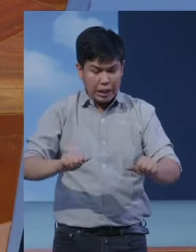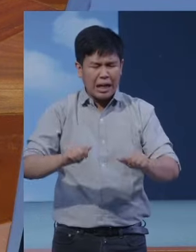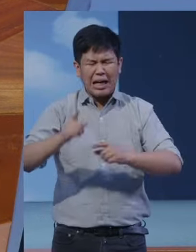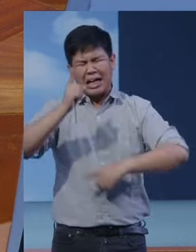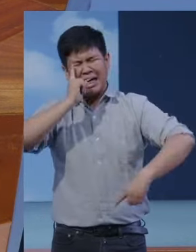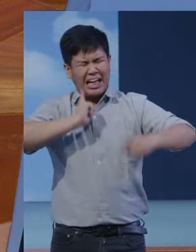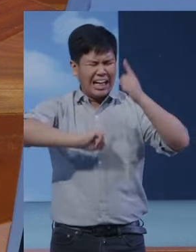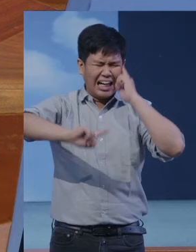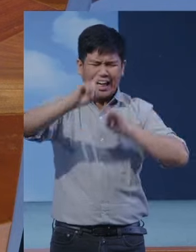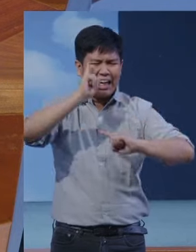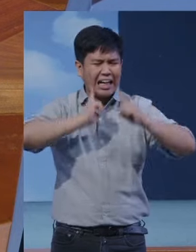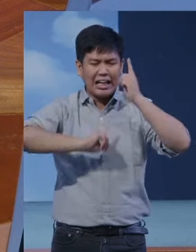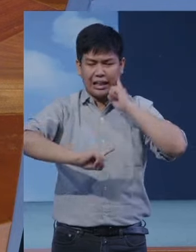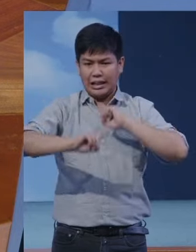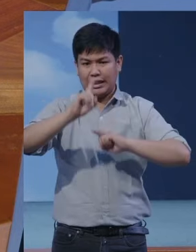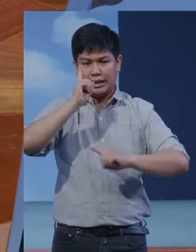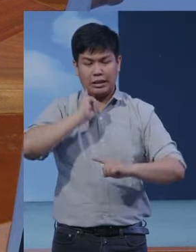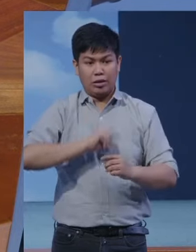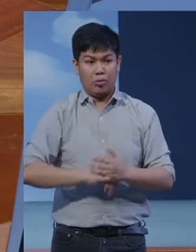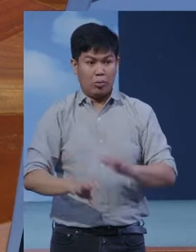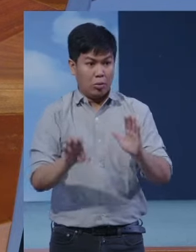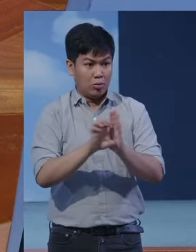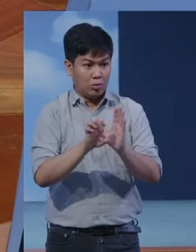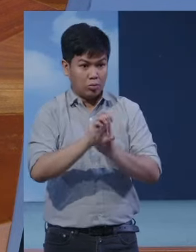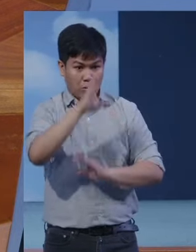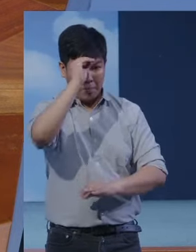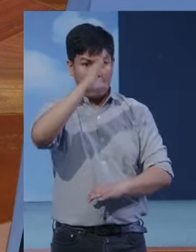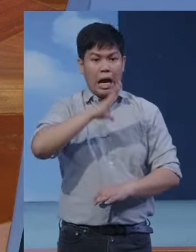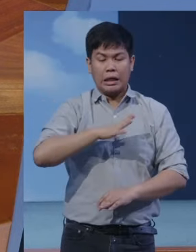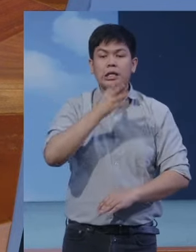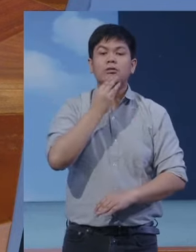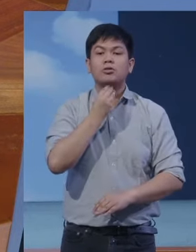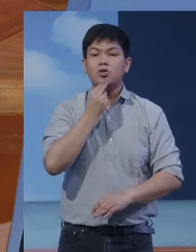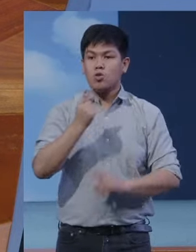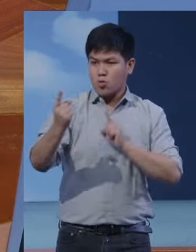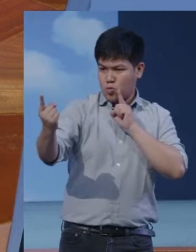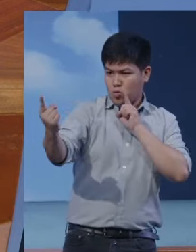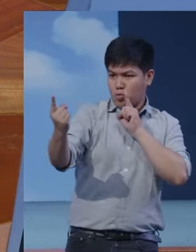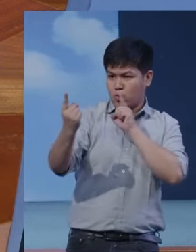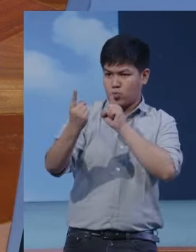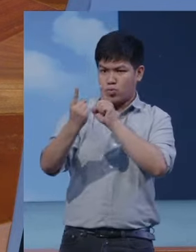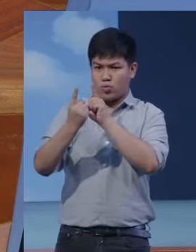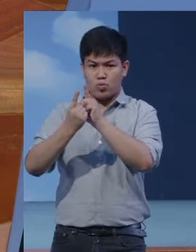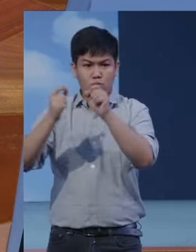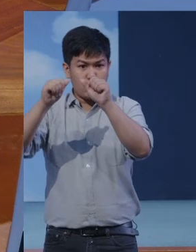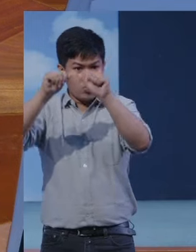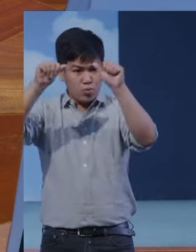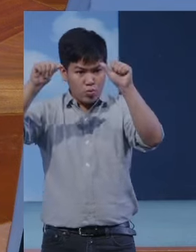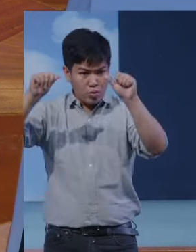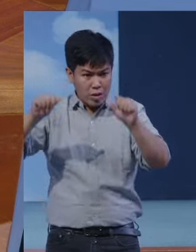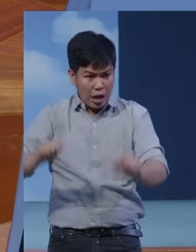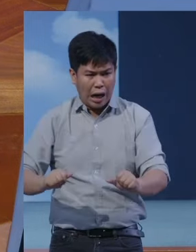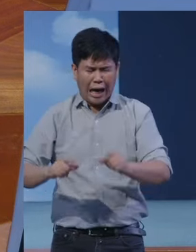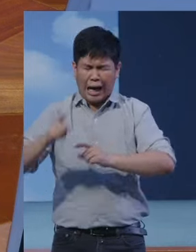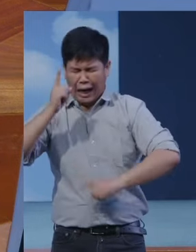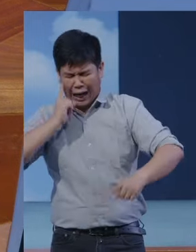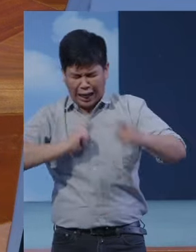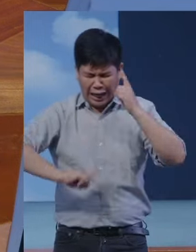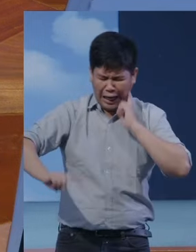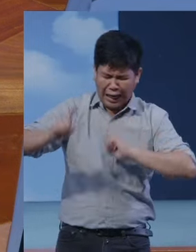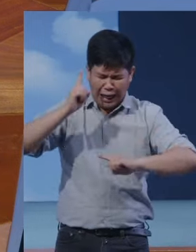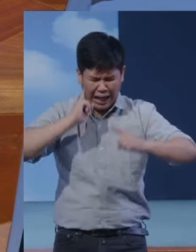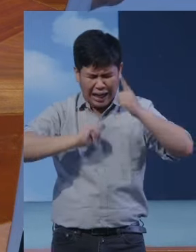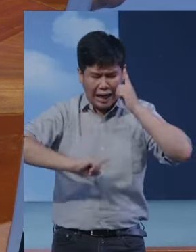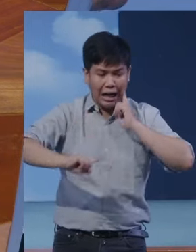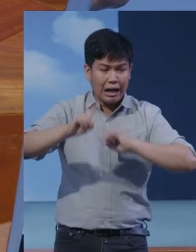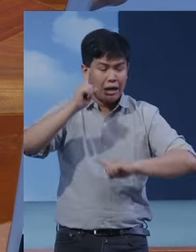Tears kunyari lumalapit sila sa pang Panginoon sa kanyang altar na umiiyak pa with weeping and groaning